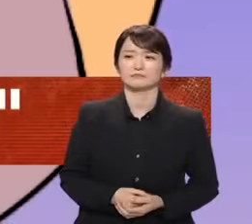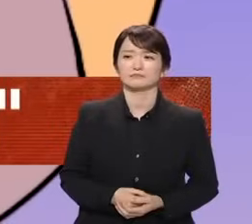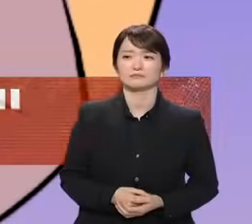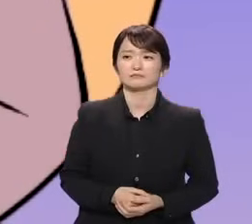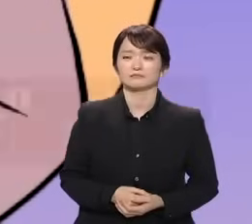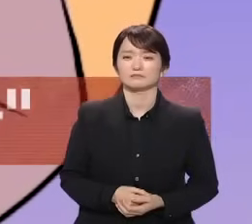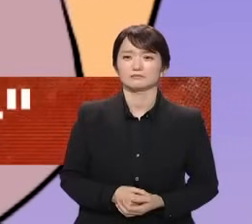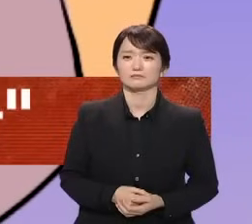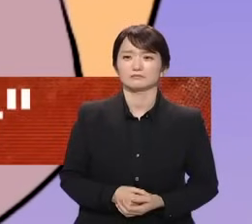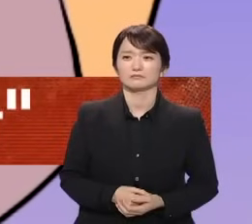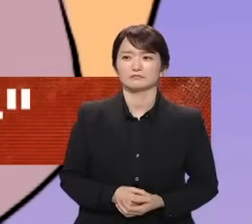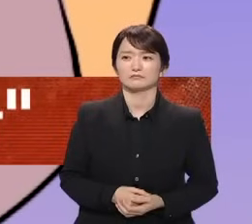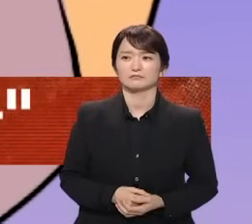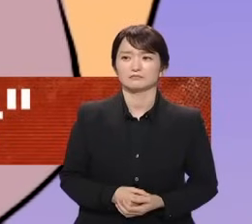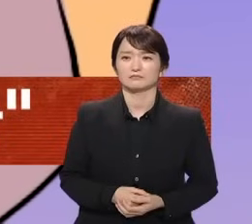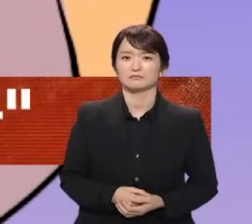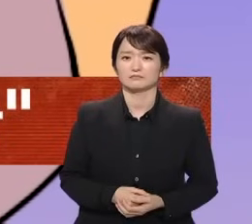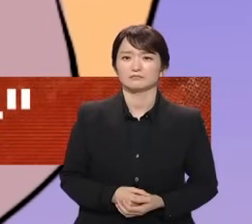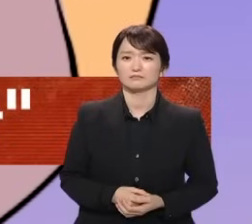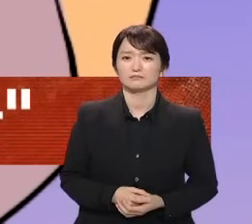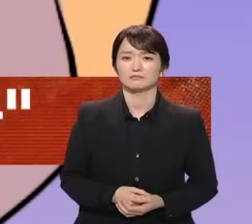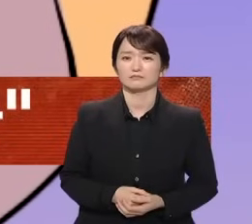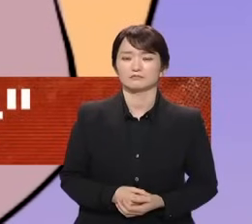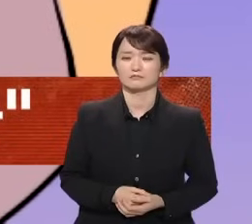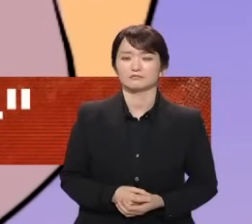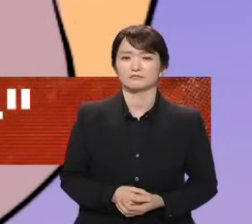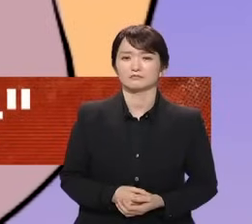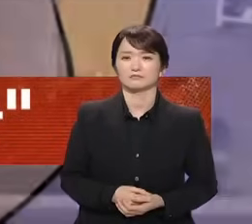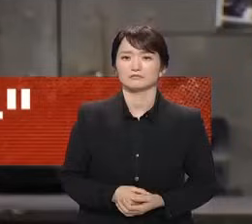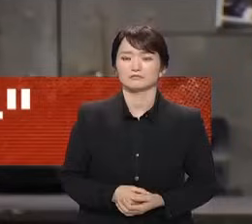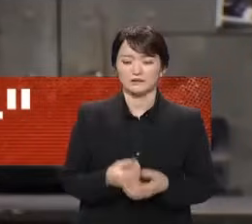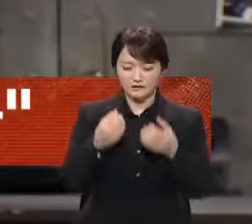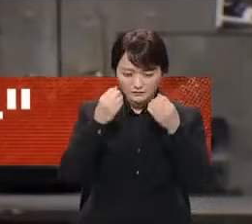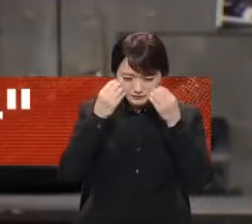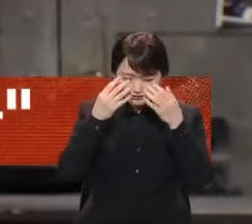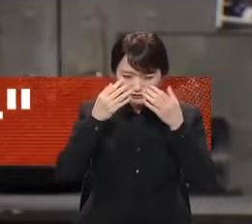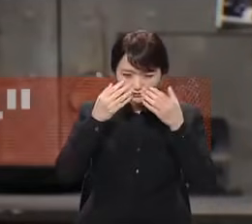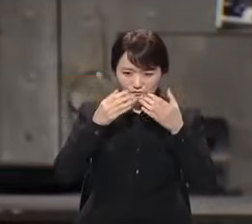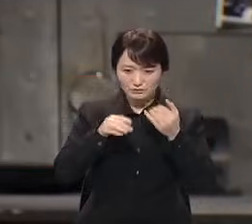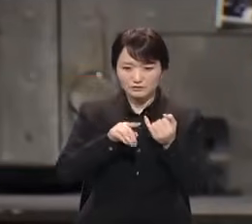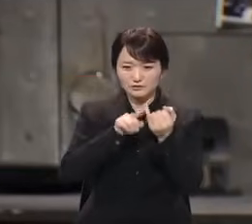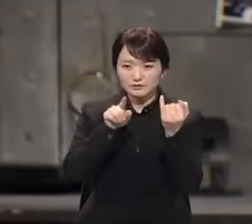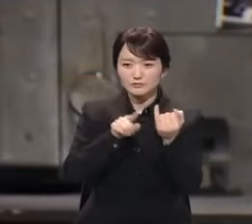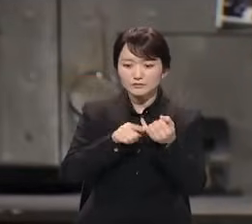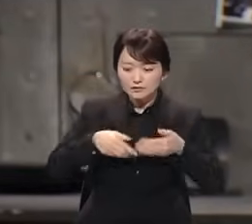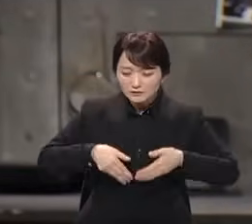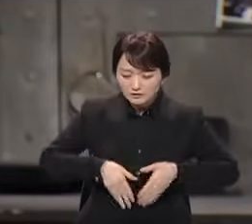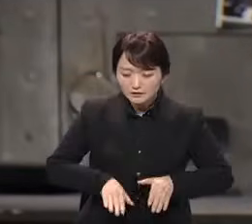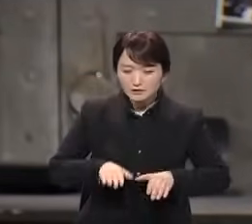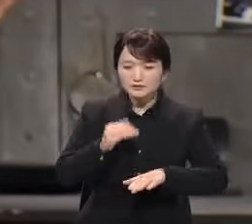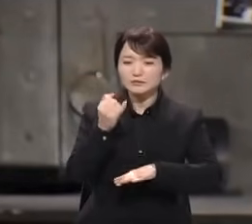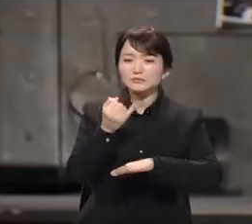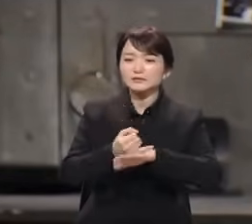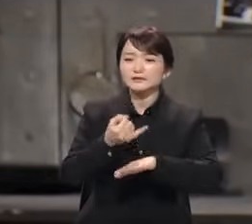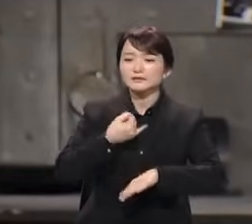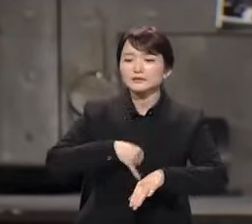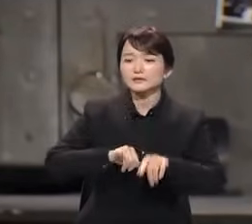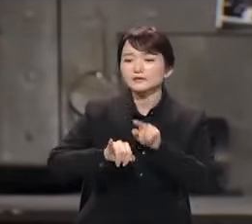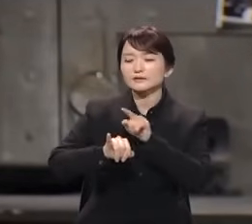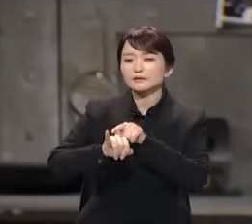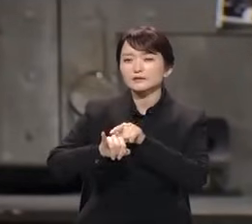자신과 남편 사이에 새로 생긴 딸 있잖아요. 막내딸. 예, 예. 그렇게 나중에는 막내딸은 너무 예쁠 것 같은데 그